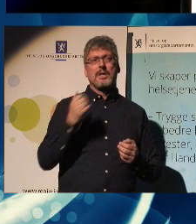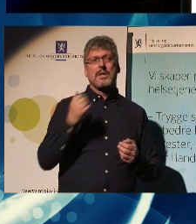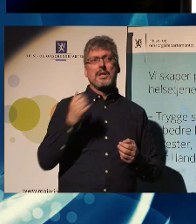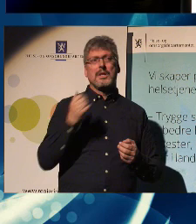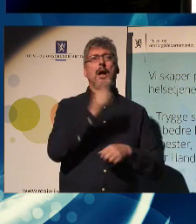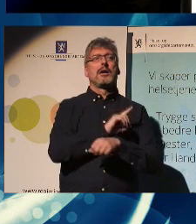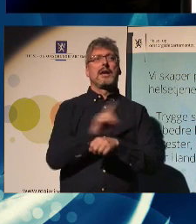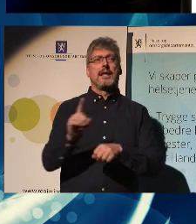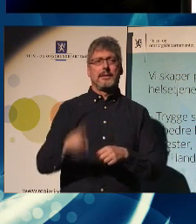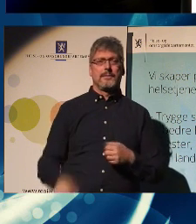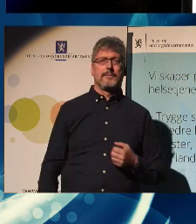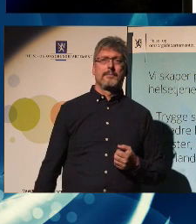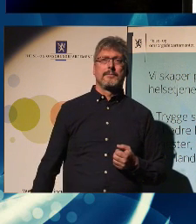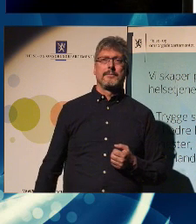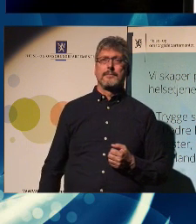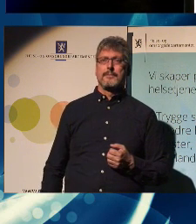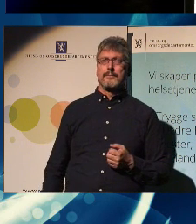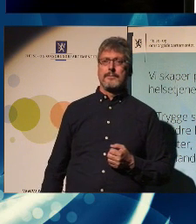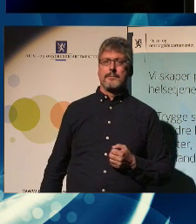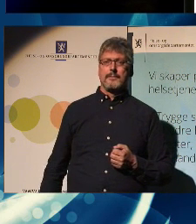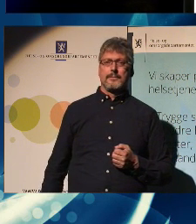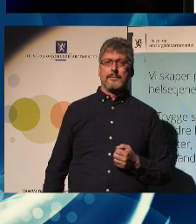tid.